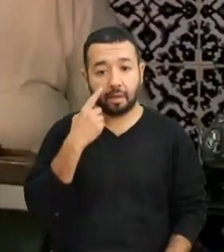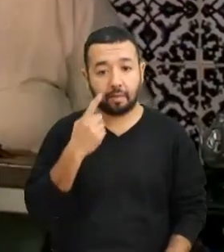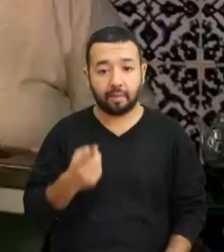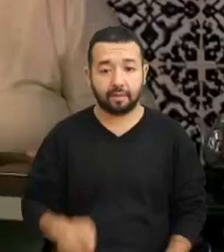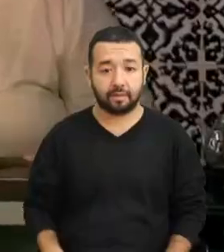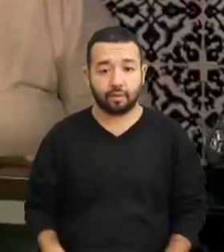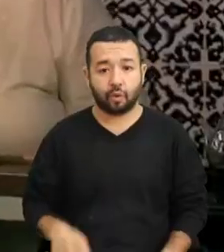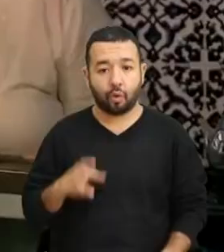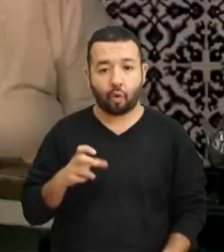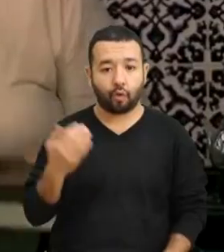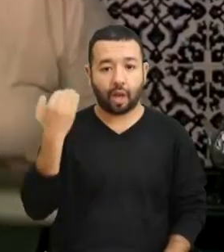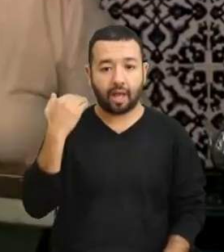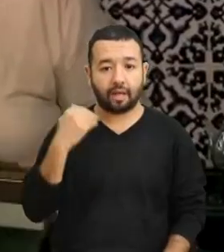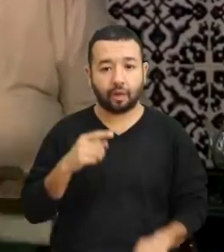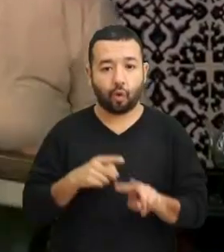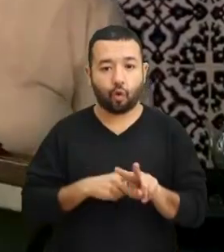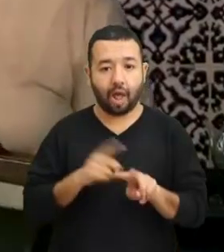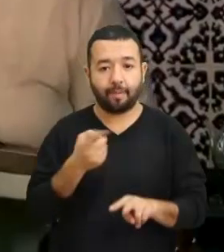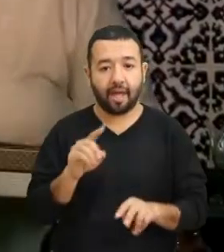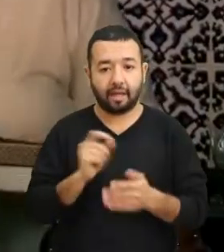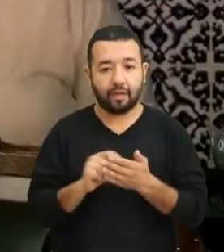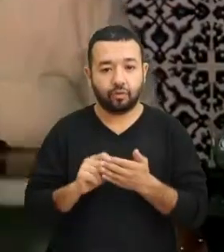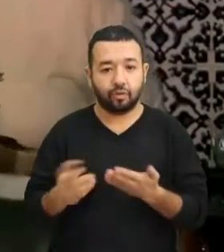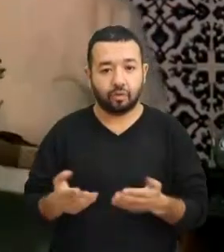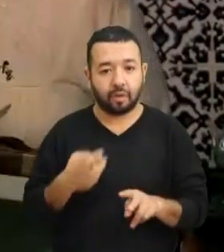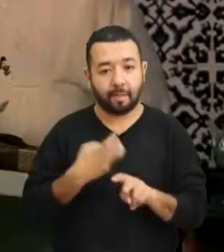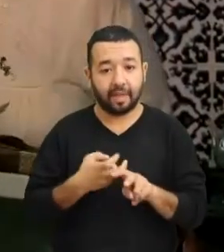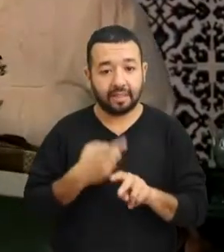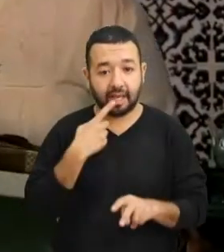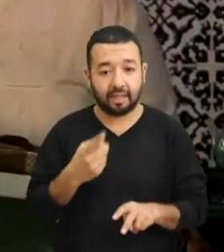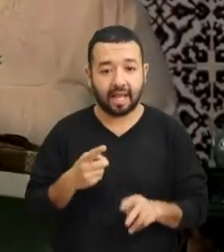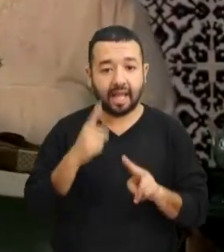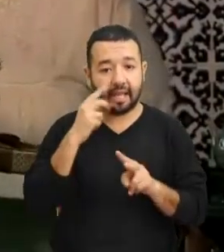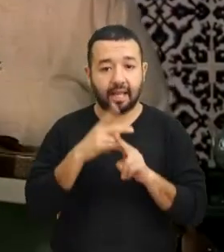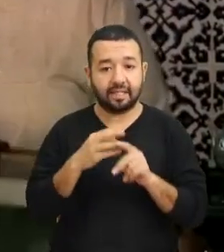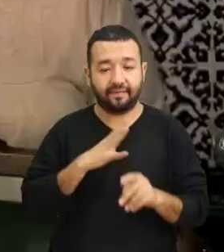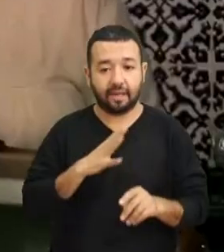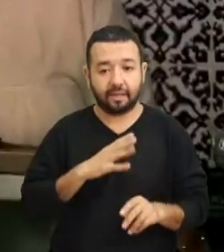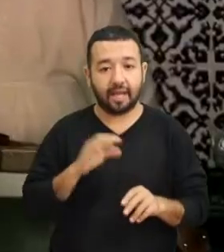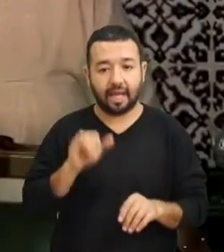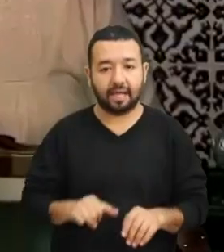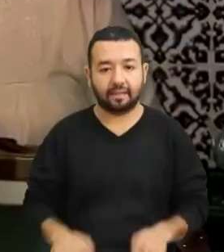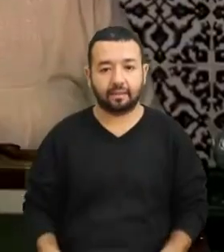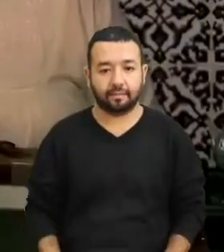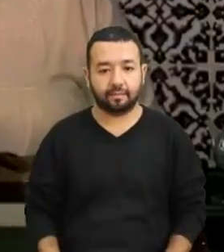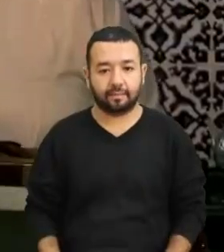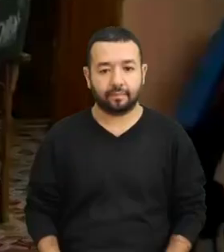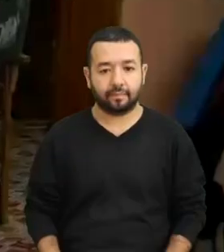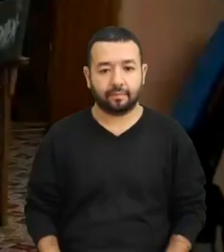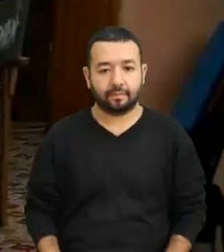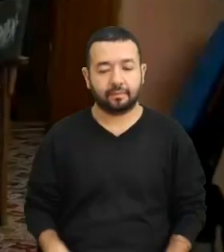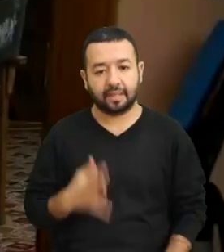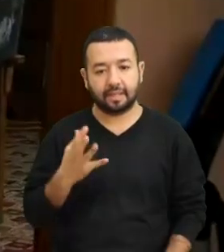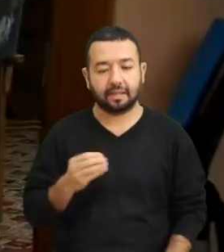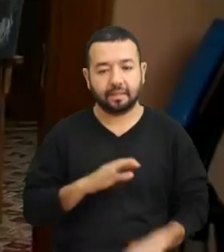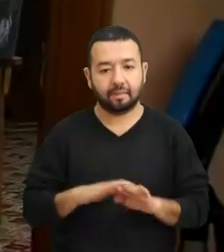baksana koltuğun arkasında yönetmen yazıyor. Maşallah de, nazarın değecek. Haklısın. Neyse